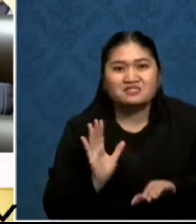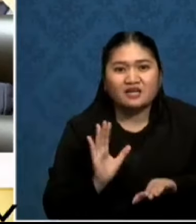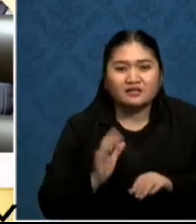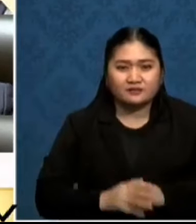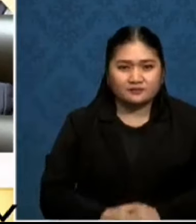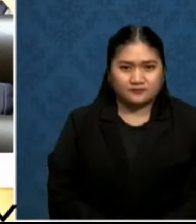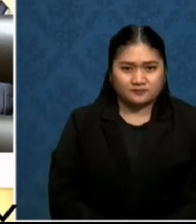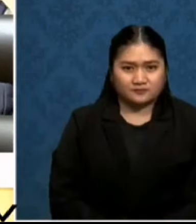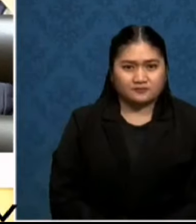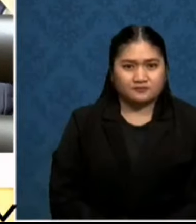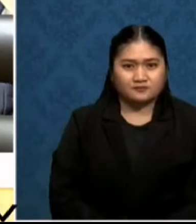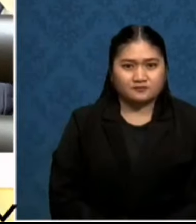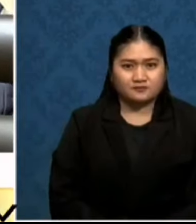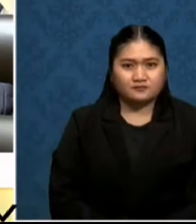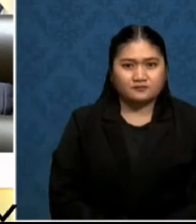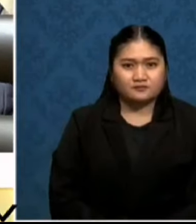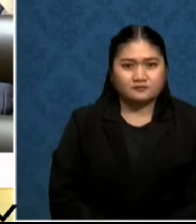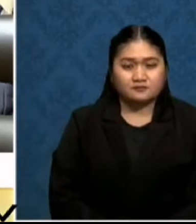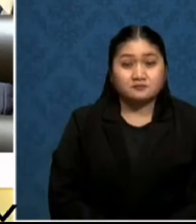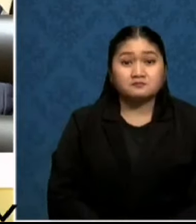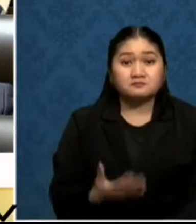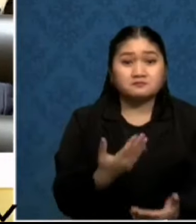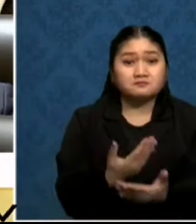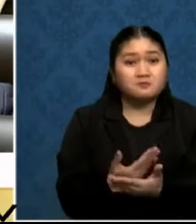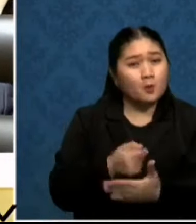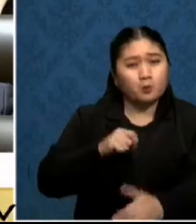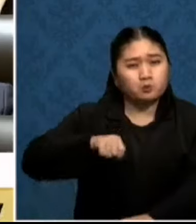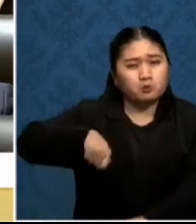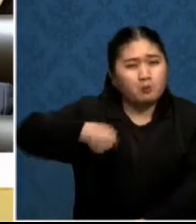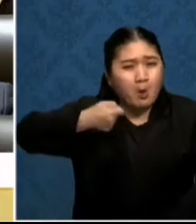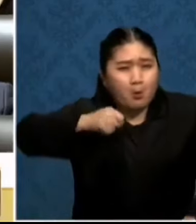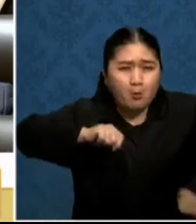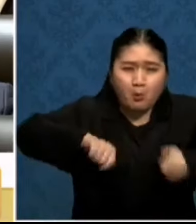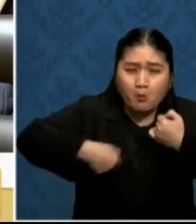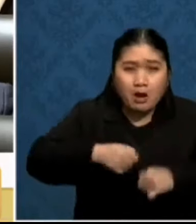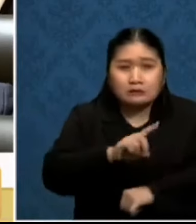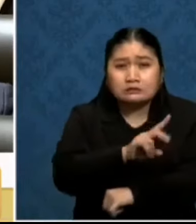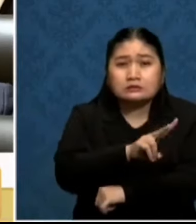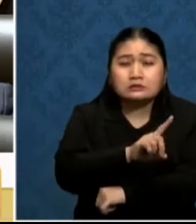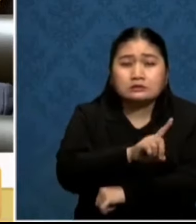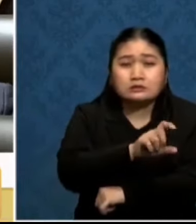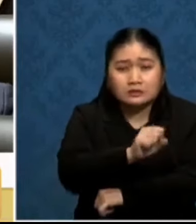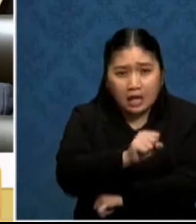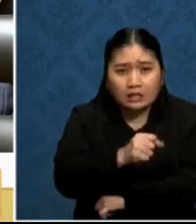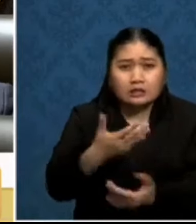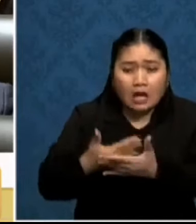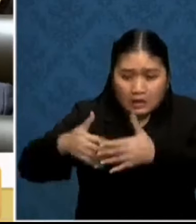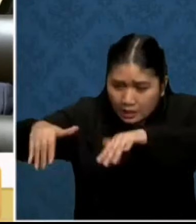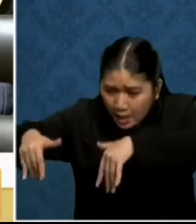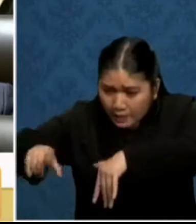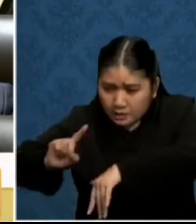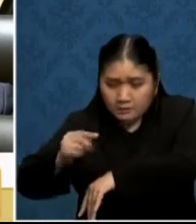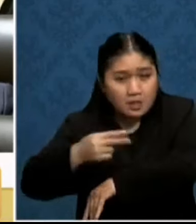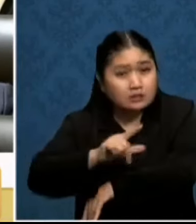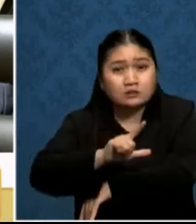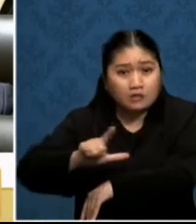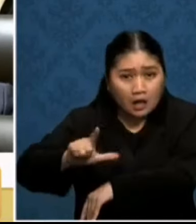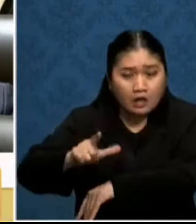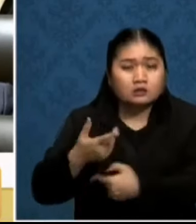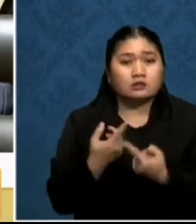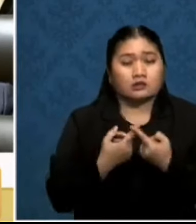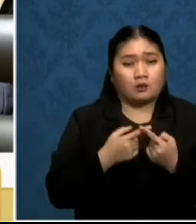จริงเมื่อรายจ่าย 12000 12,000ล้านรายได้หมื่นล้านก็เลยกลายเป็นว่าการ